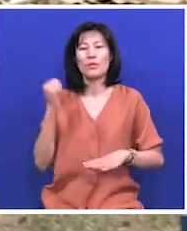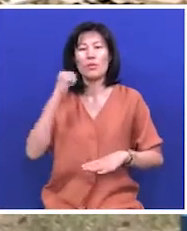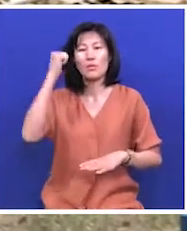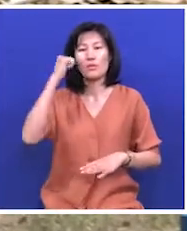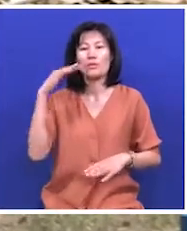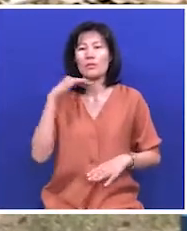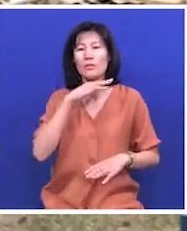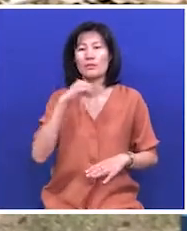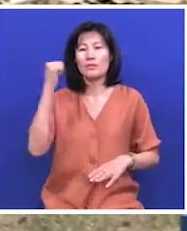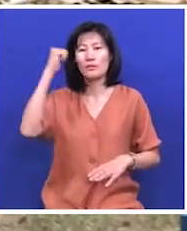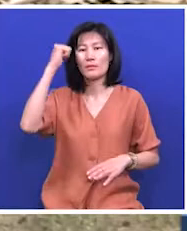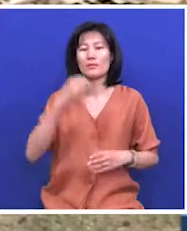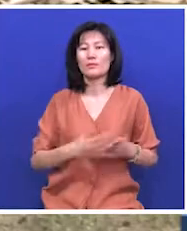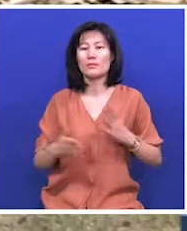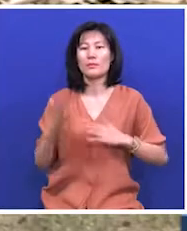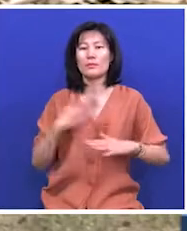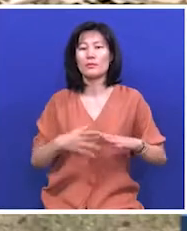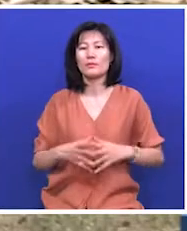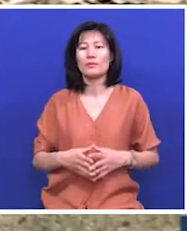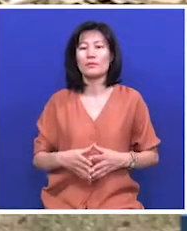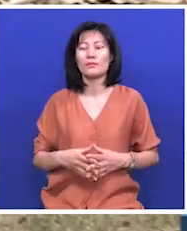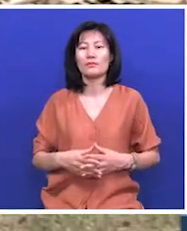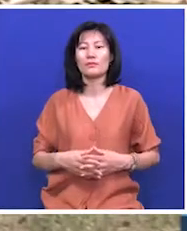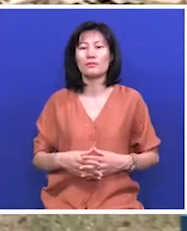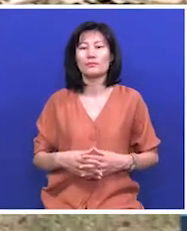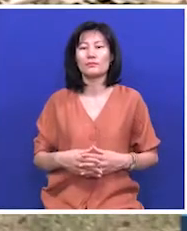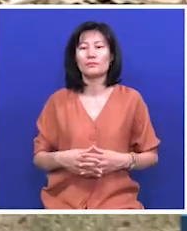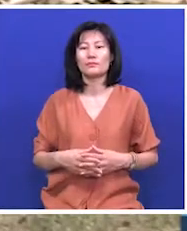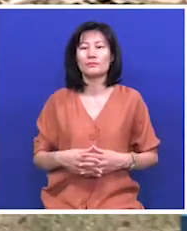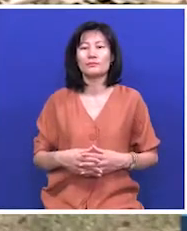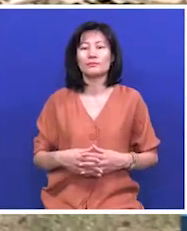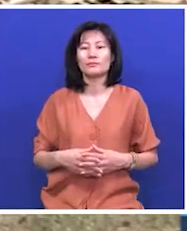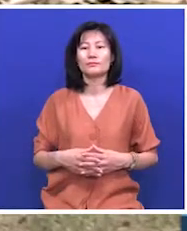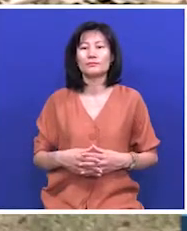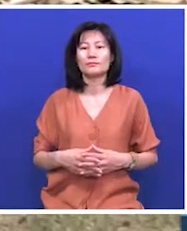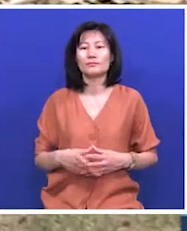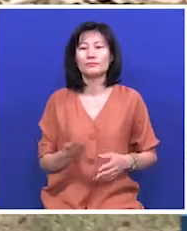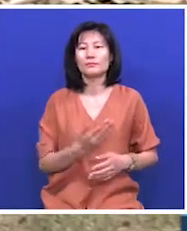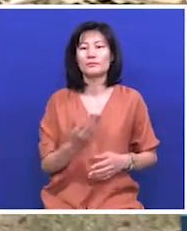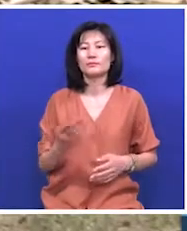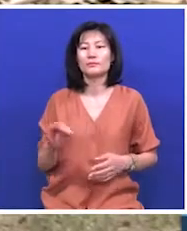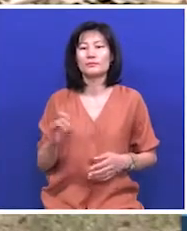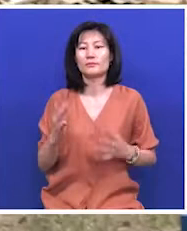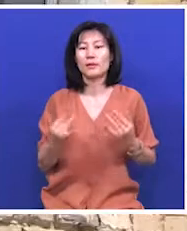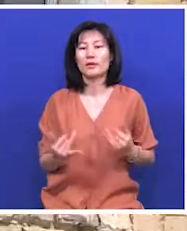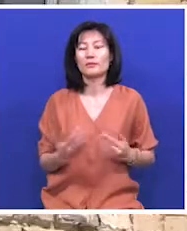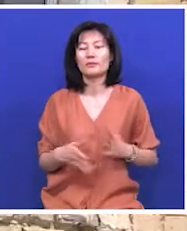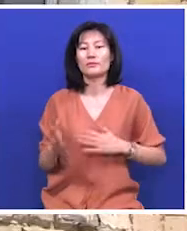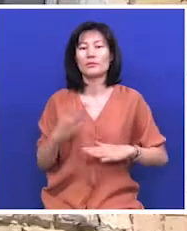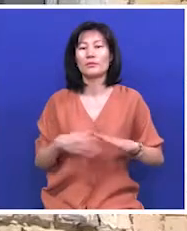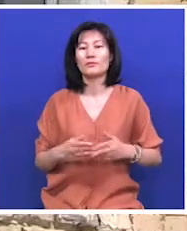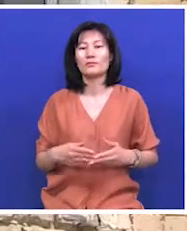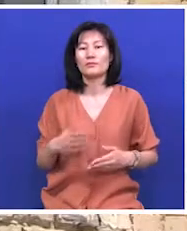халқымыз болмаса бітпейтін еді ғой ол үй. Дұрыс па? Мен қуаныштымын қазір, толқып тұрмын. Білмеймін, сенер сенбесімді білмей